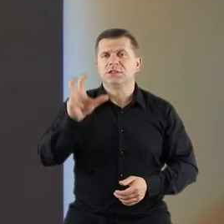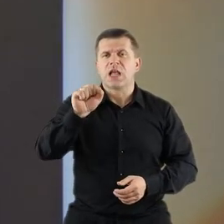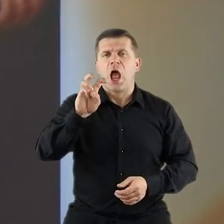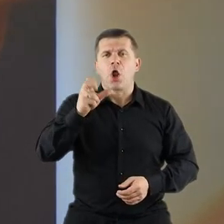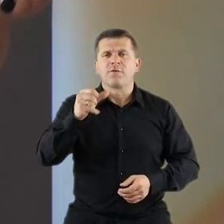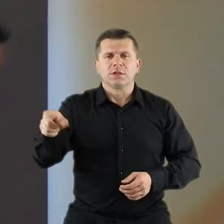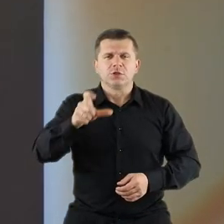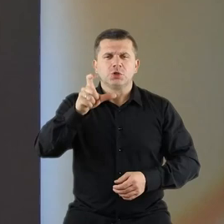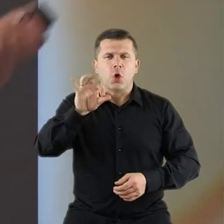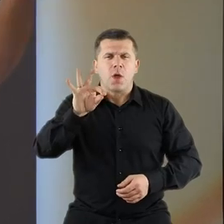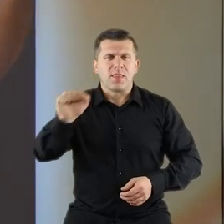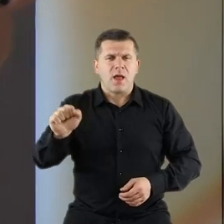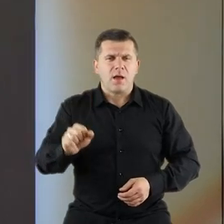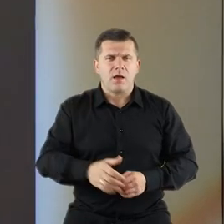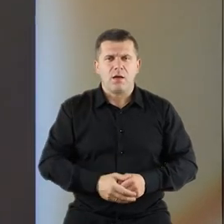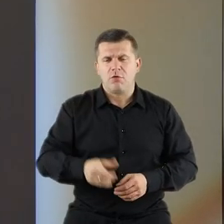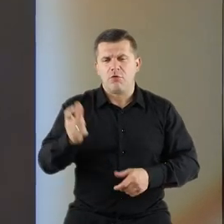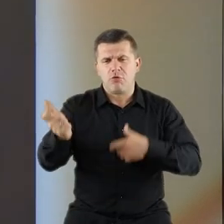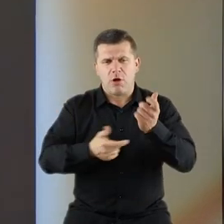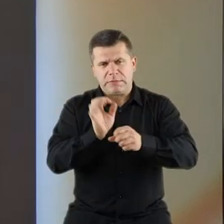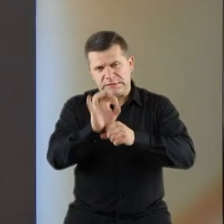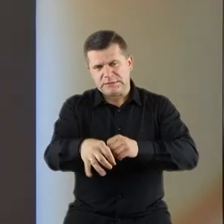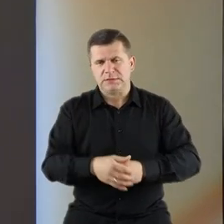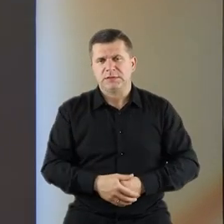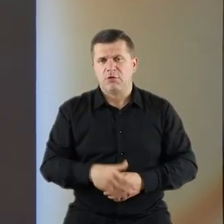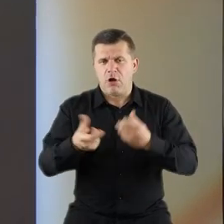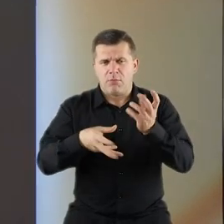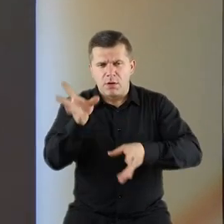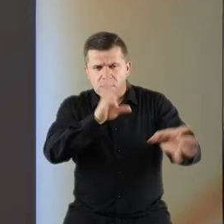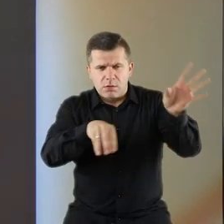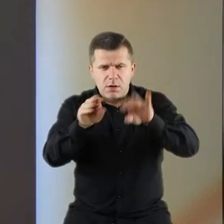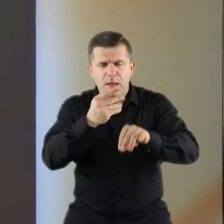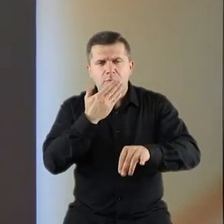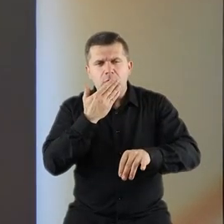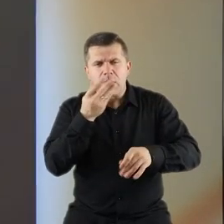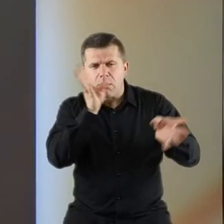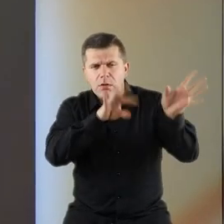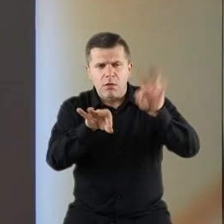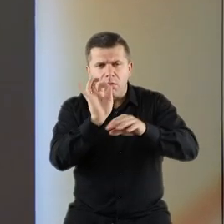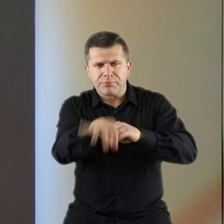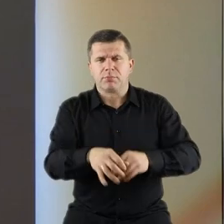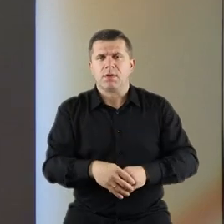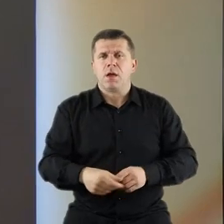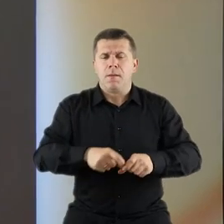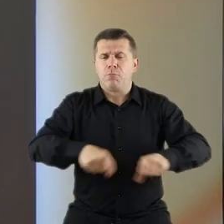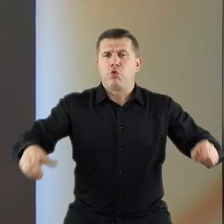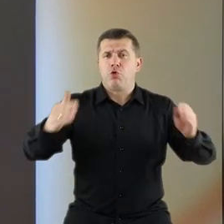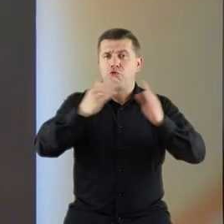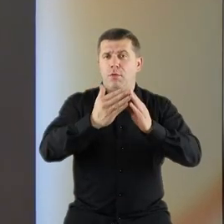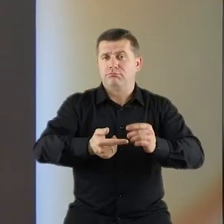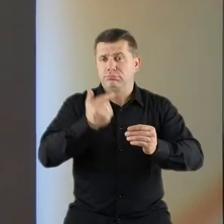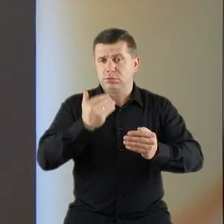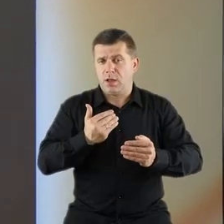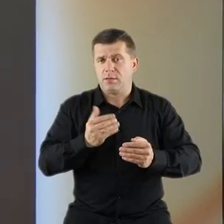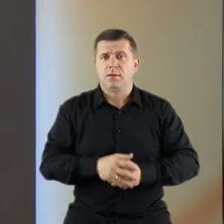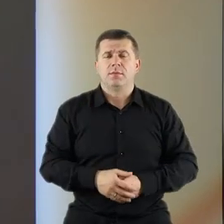czarownica czyli może komuś Kołtun lub inną chorobę zadać gdy zaczaruję Izak niepewne miejsce i zobaczcie próg domu część